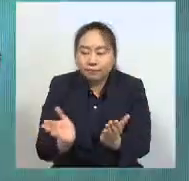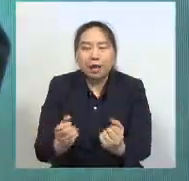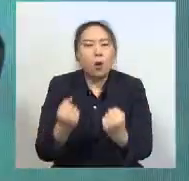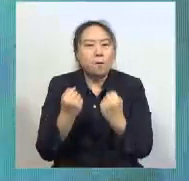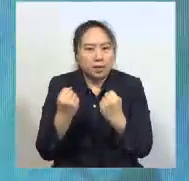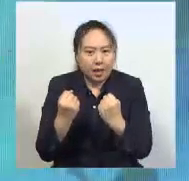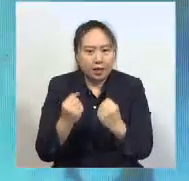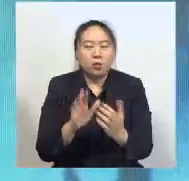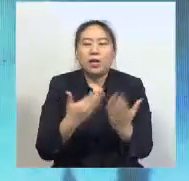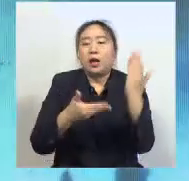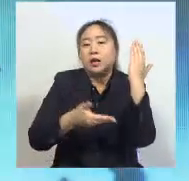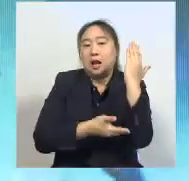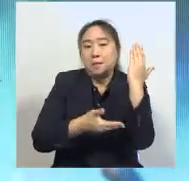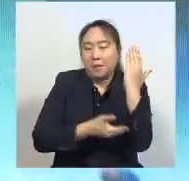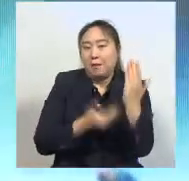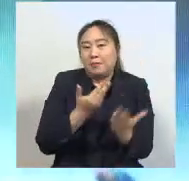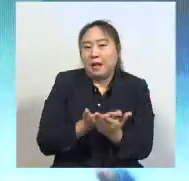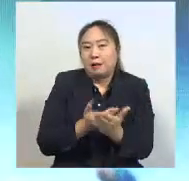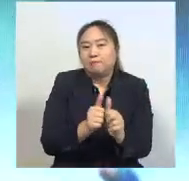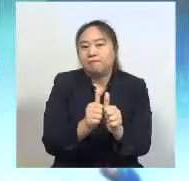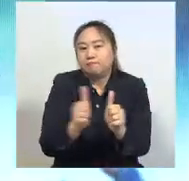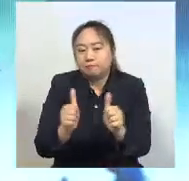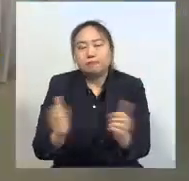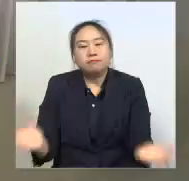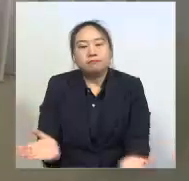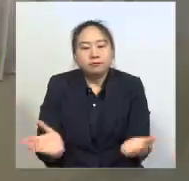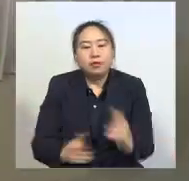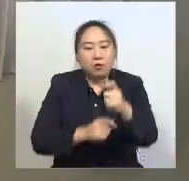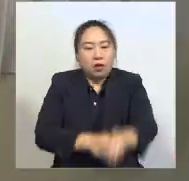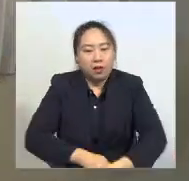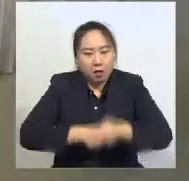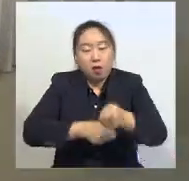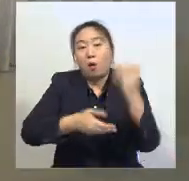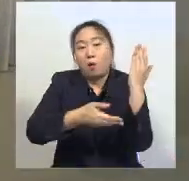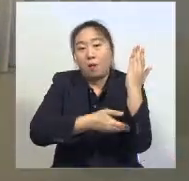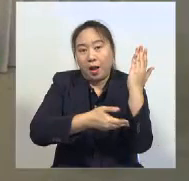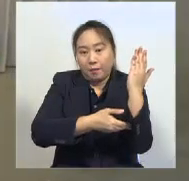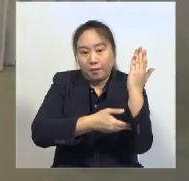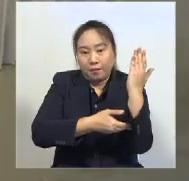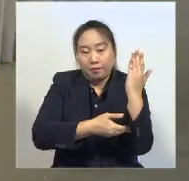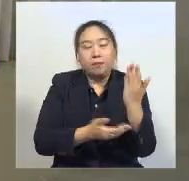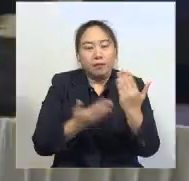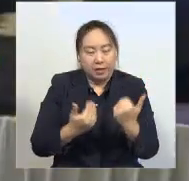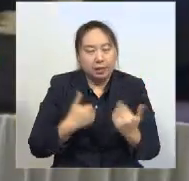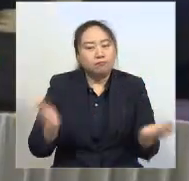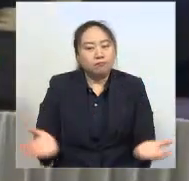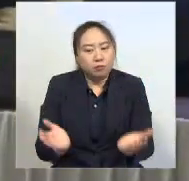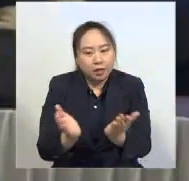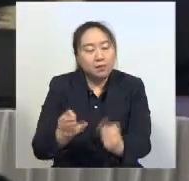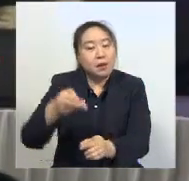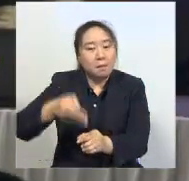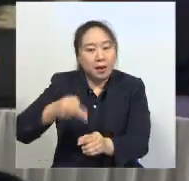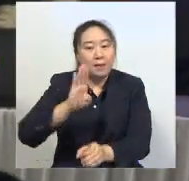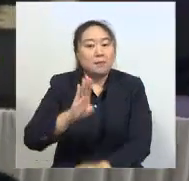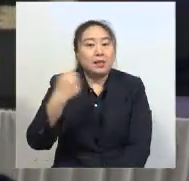ของเสถียรภาพของราคาปาล์มน้ำมันให้กับเกษตรกรผู้ปลูกปาล์มน้ำมันโดยยืนยันเดินหน้าส่งเสริมการใช้น้ำมันดี